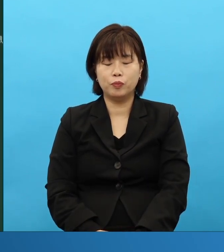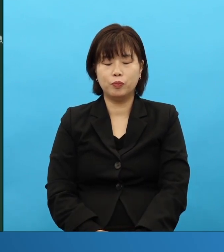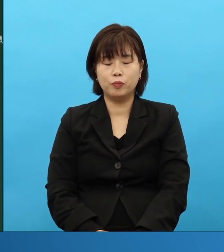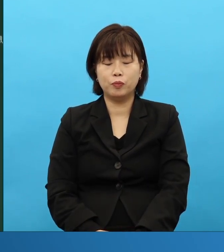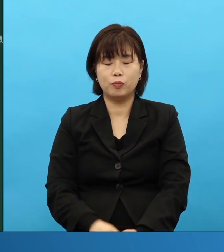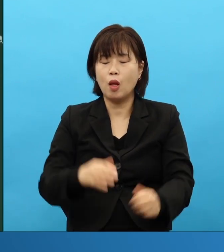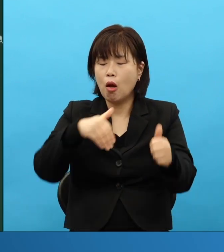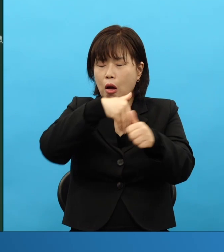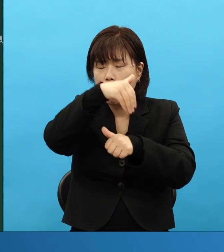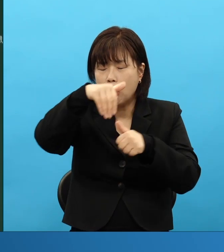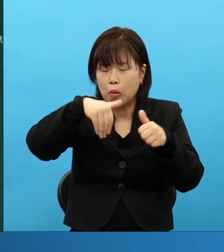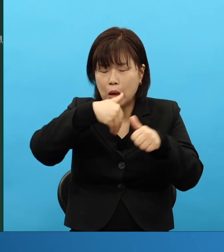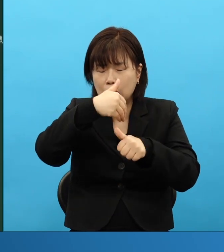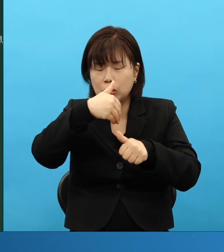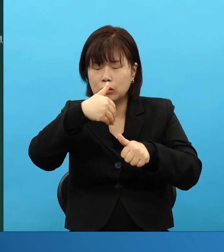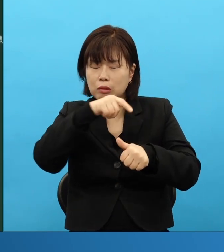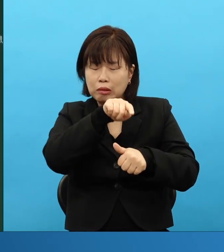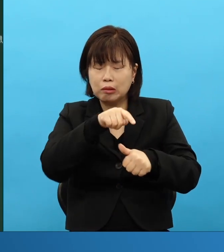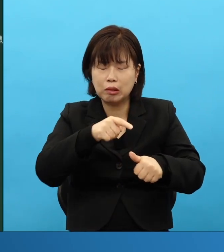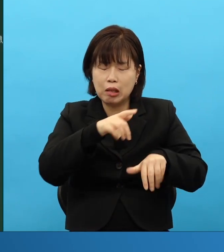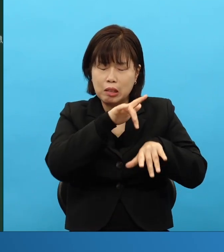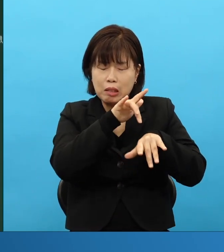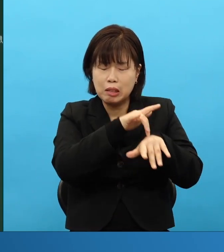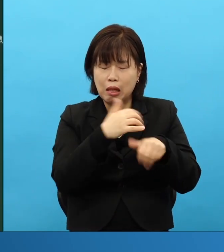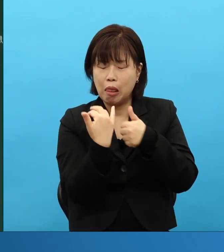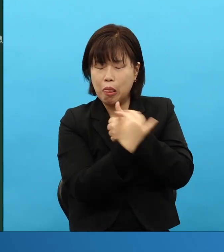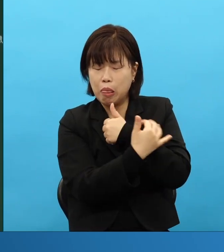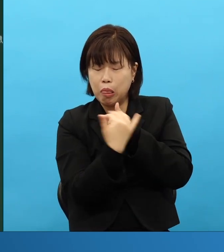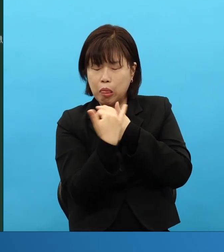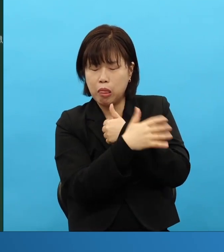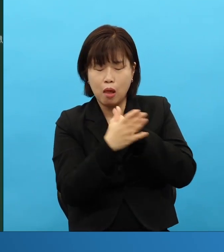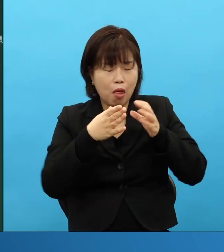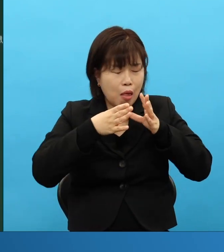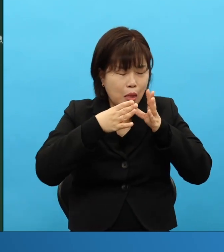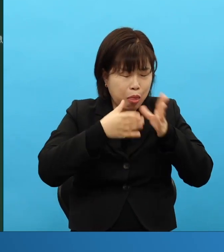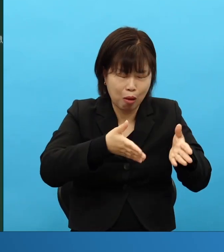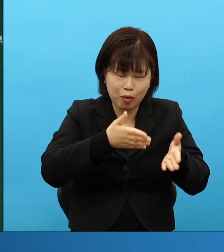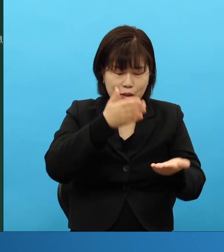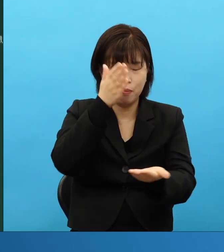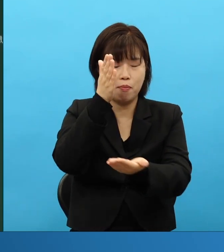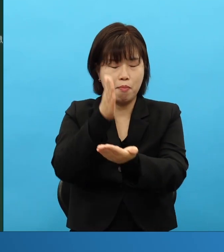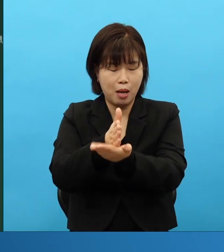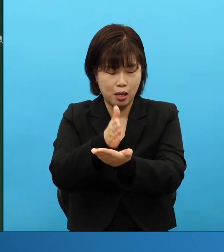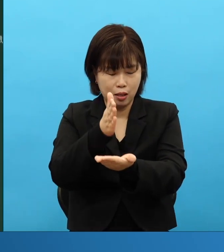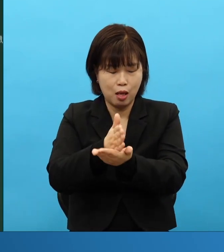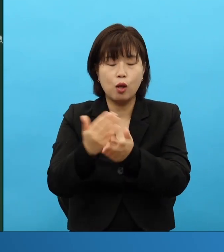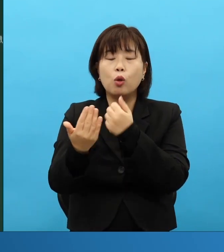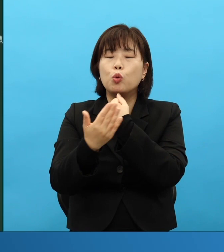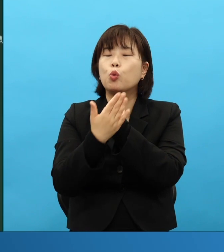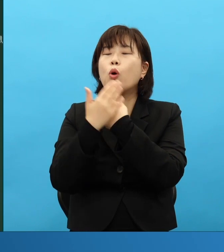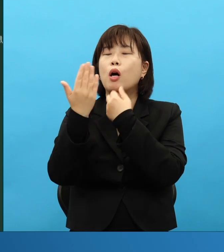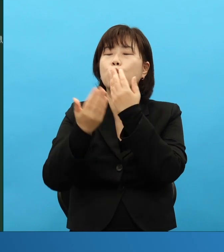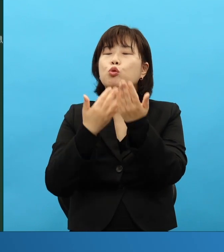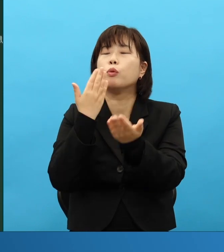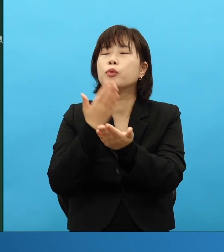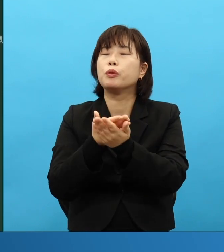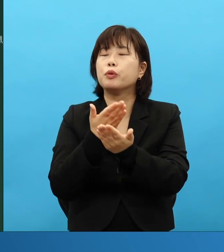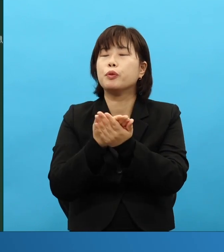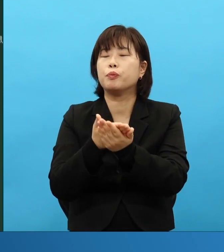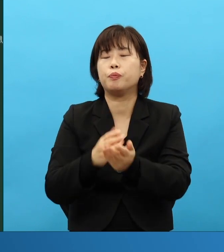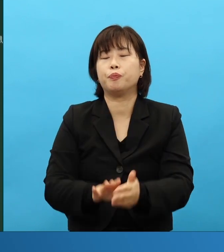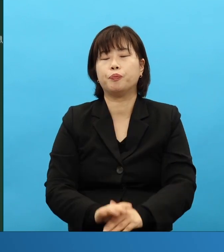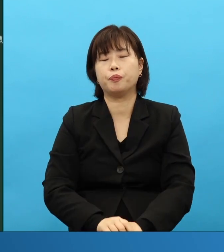환경과 상황을 통해서 속이는 사단의 간계와 속임에 절대 속지 않게 하여 Let us not 주옵소서. be deceived by Satan's schemes and deceptions